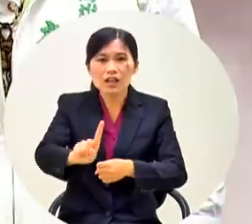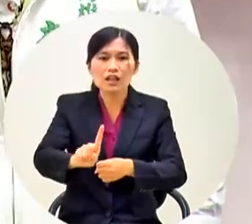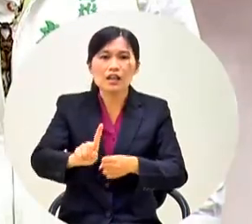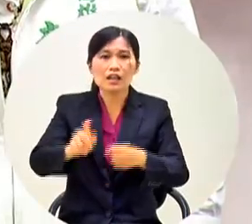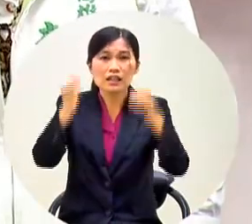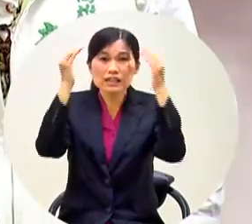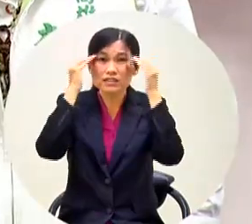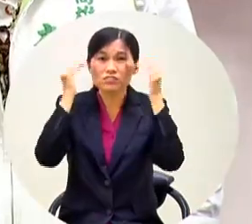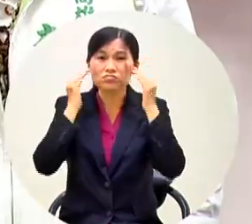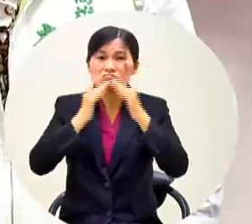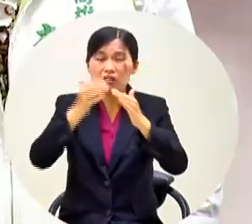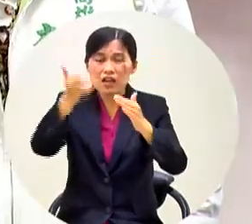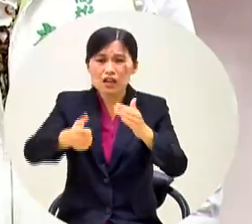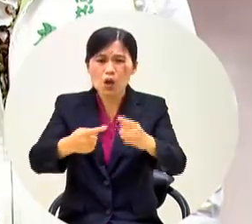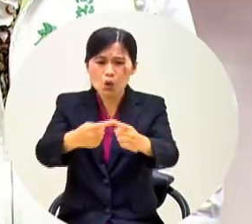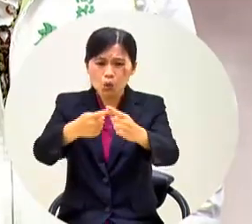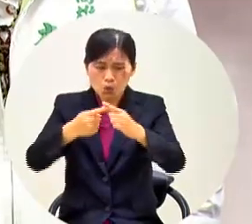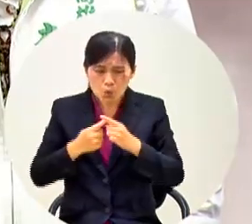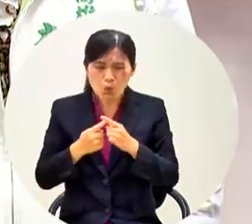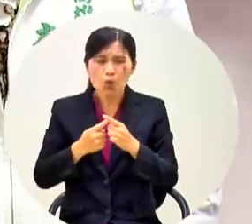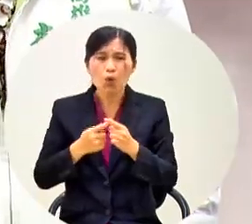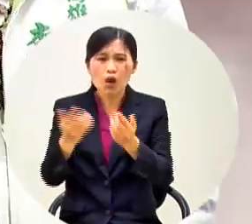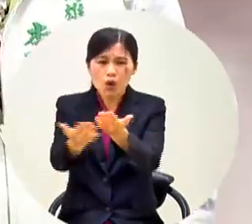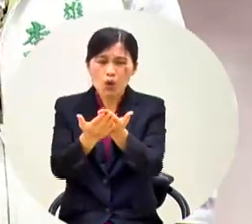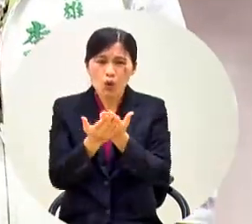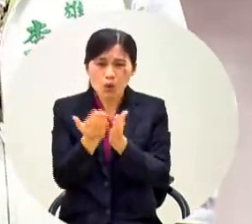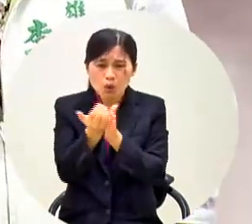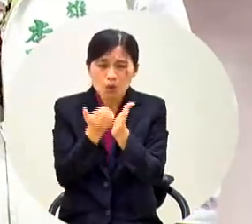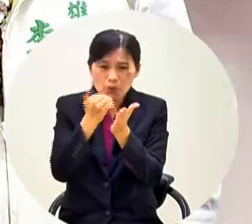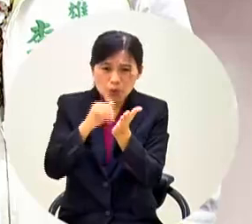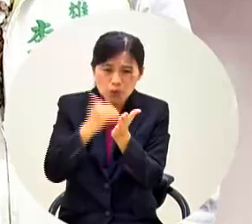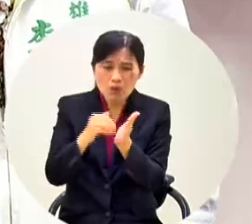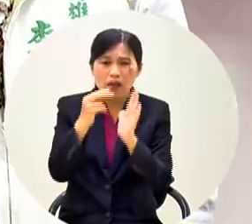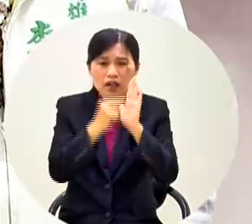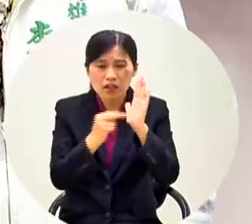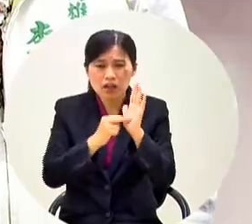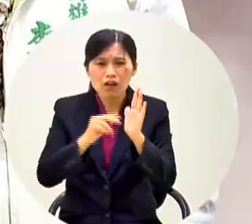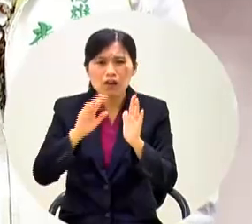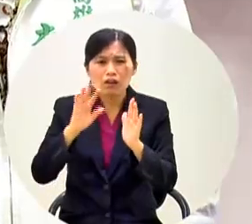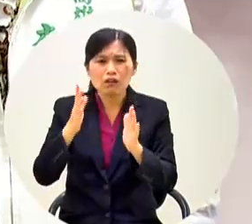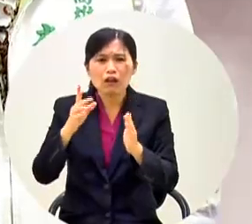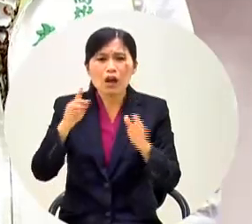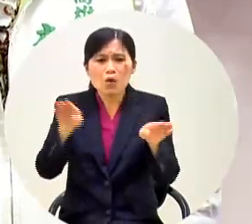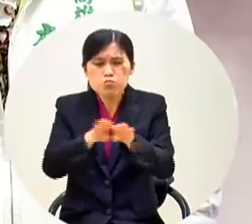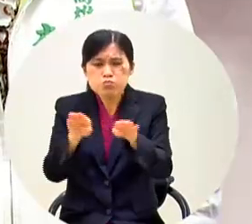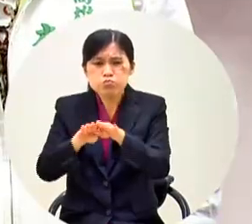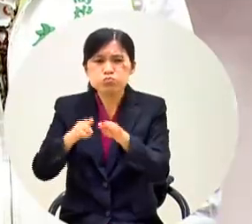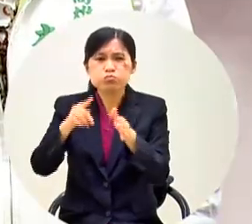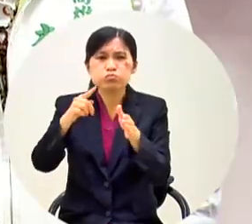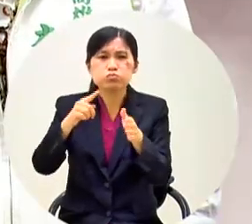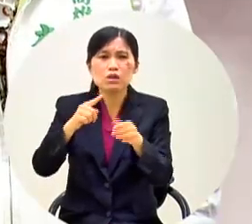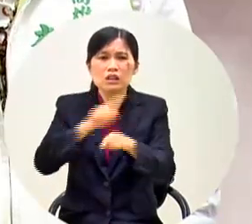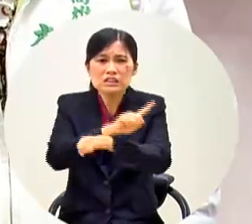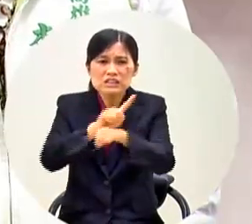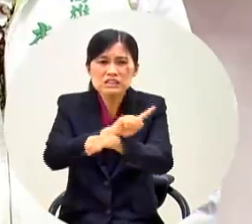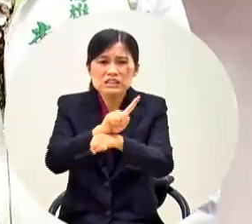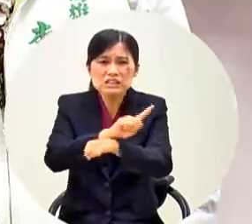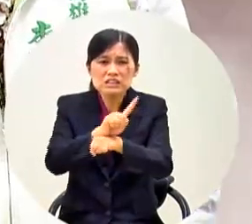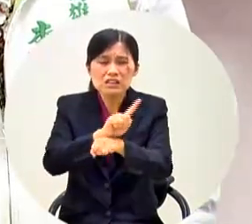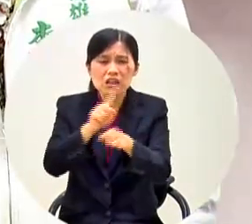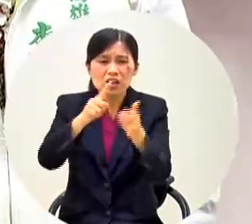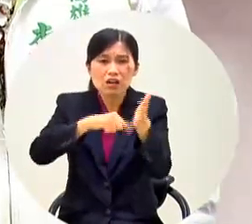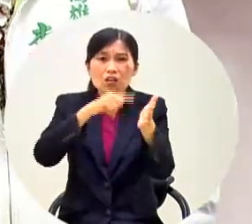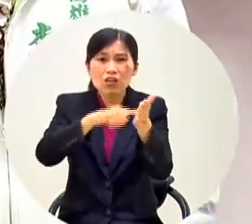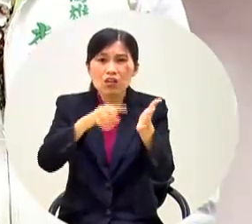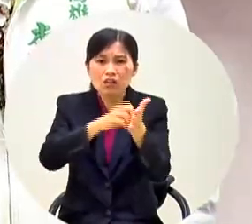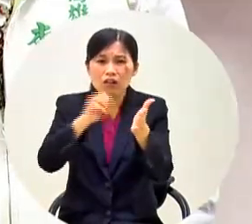就这么困难？请假休假一个小时回来交付预算很困难吗？今天预算书上